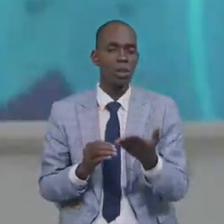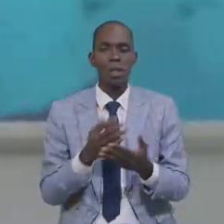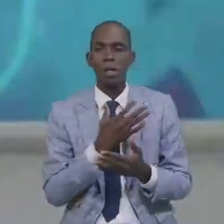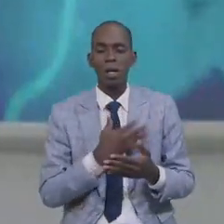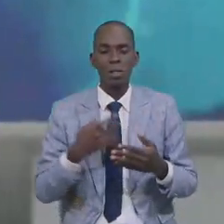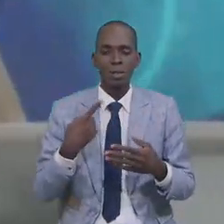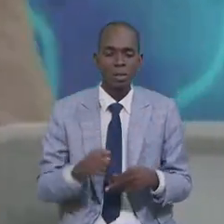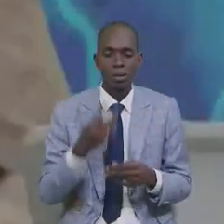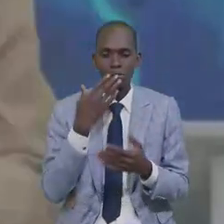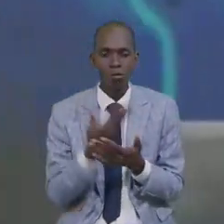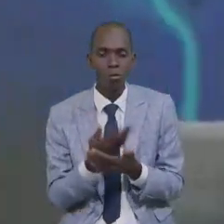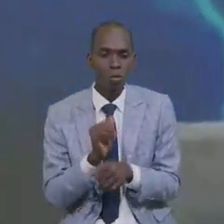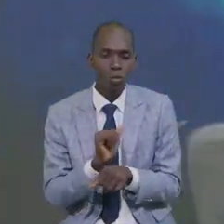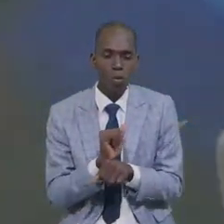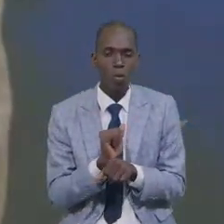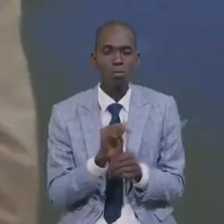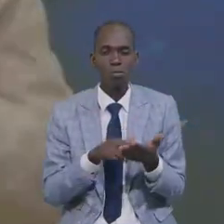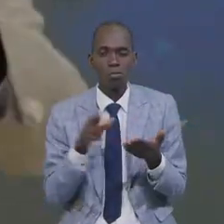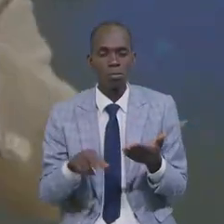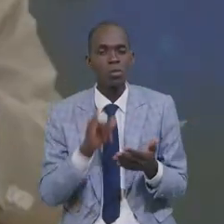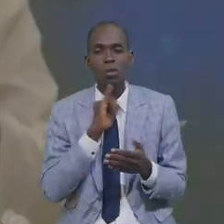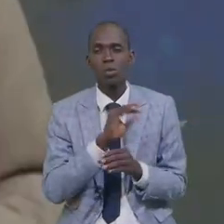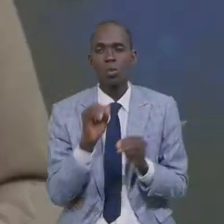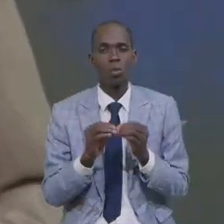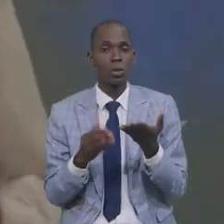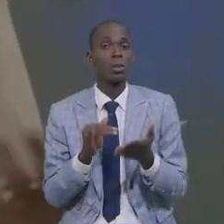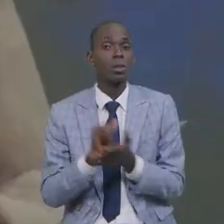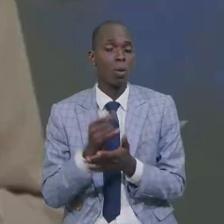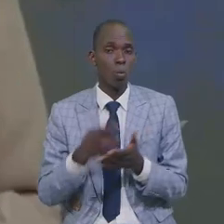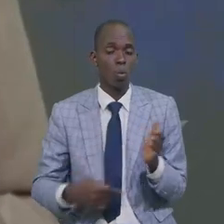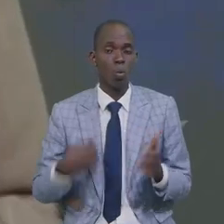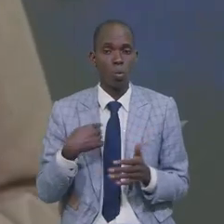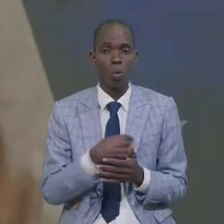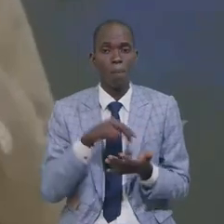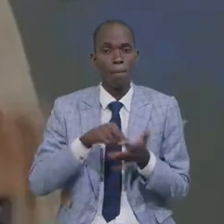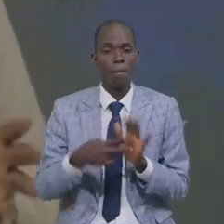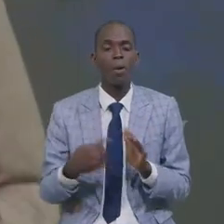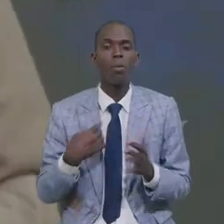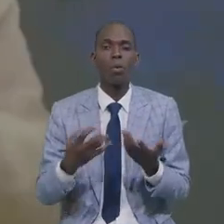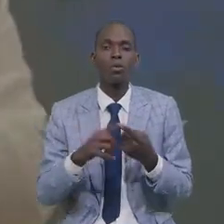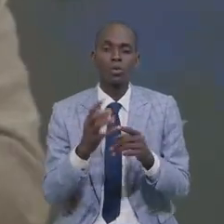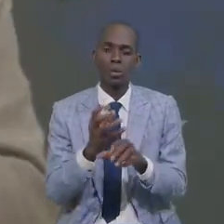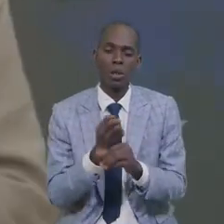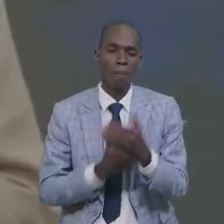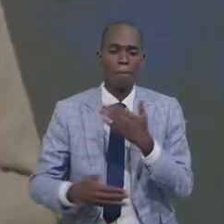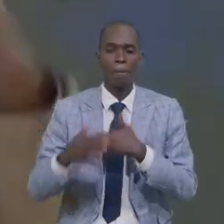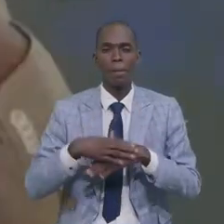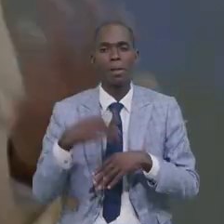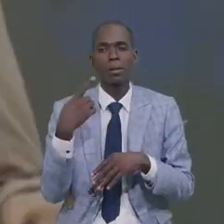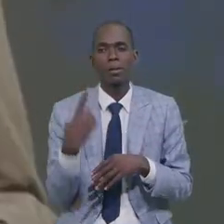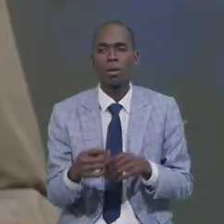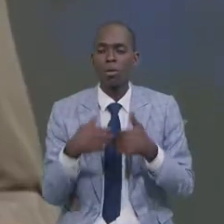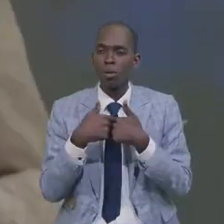là et la productivité n'est plus là. C'est ce dont nous parlons. Nous voulons recouvrir